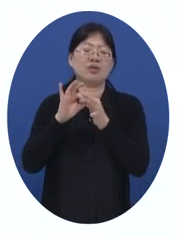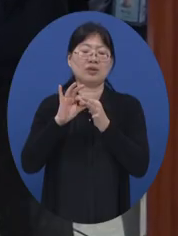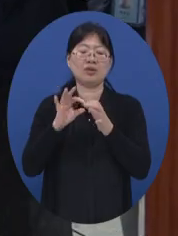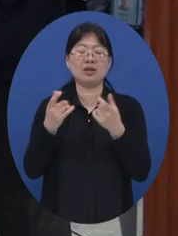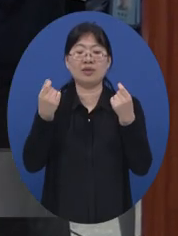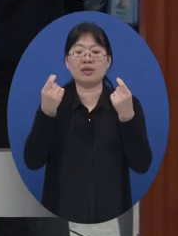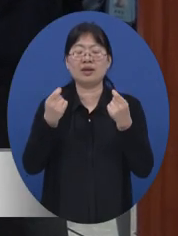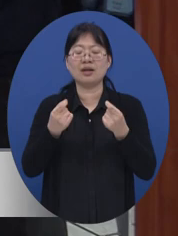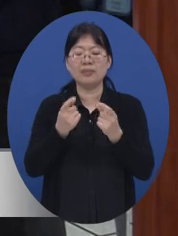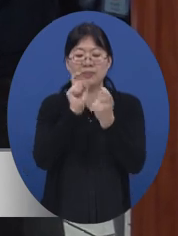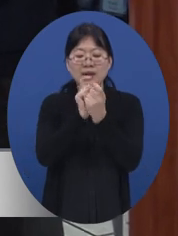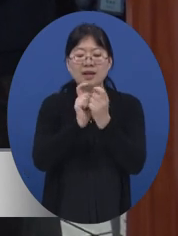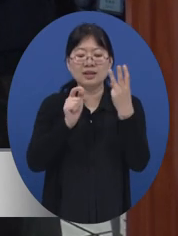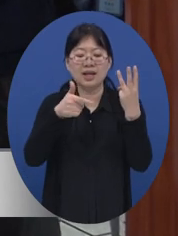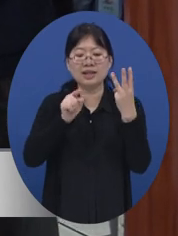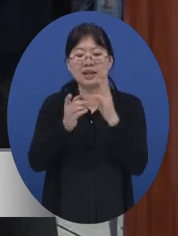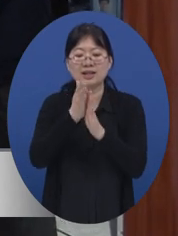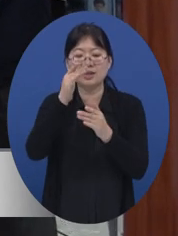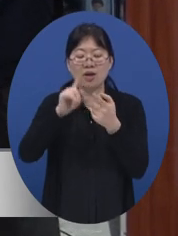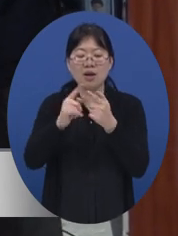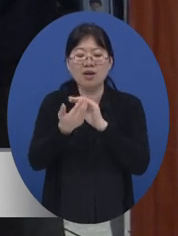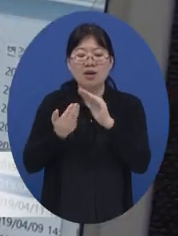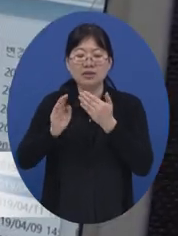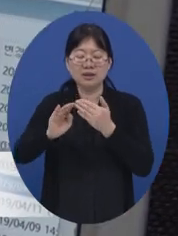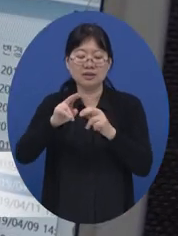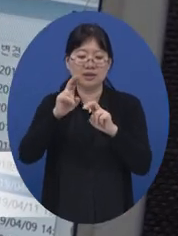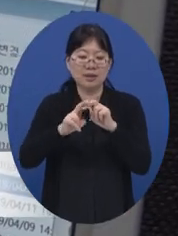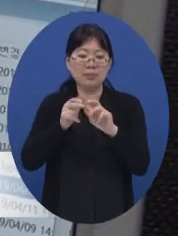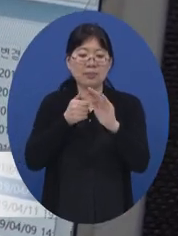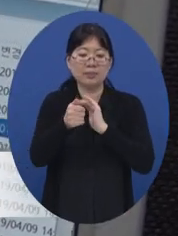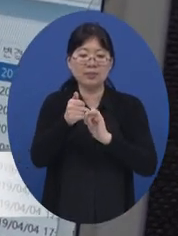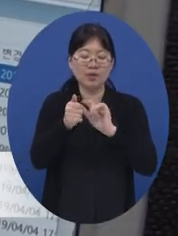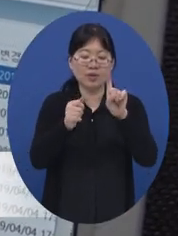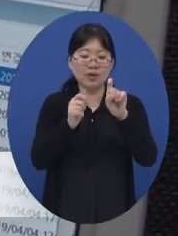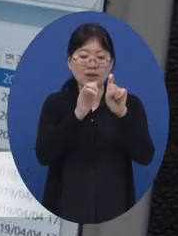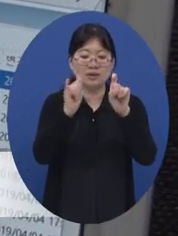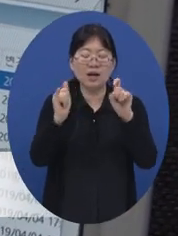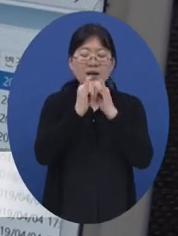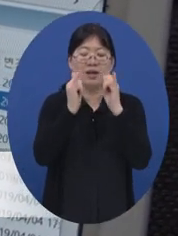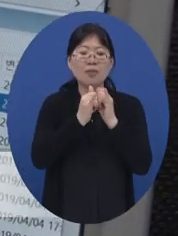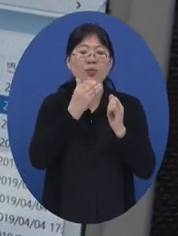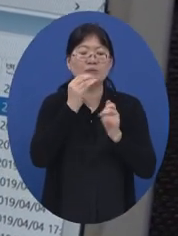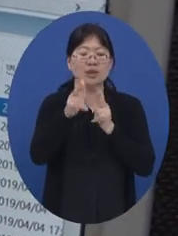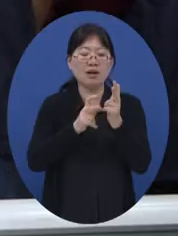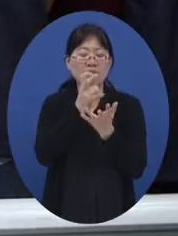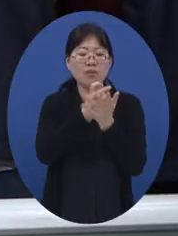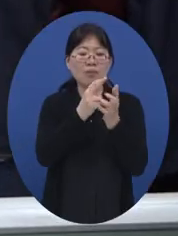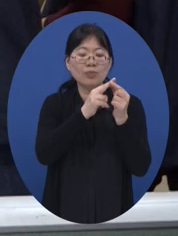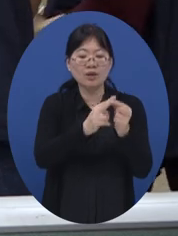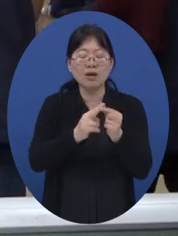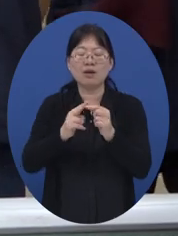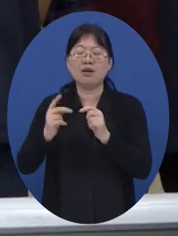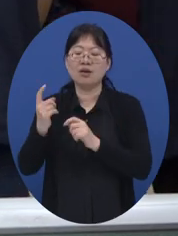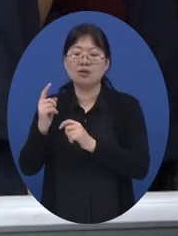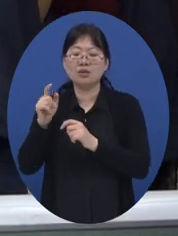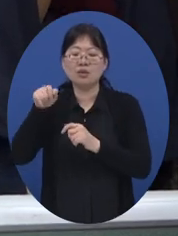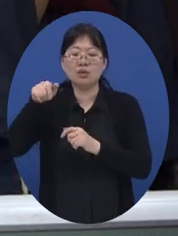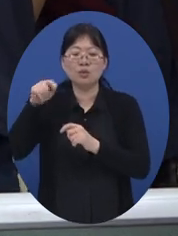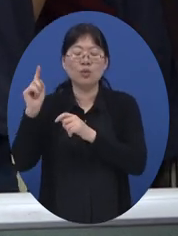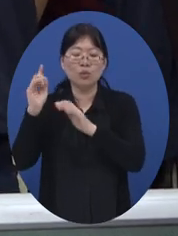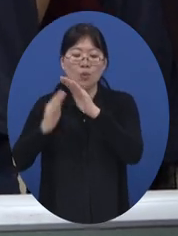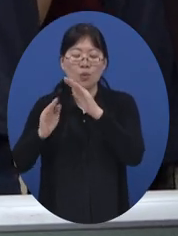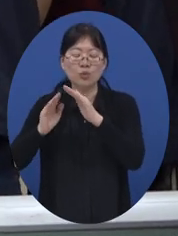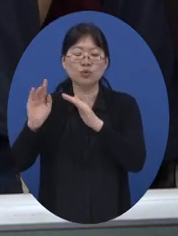직결됩니다. 적발된 3개 시설의 전현직 대표 등 11명은 사회복지사업법과